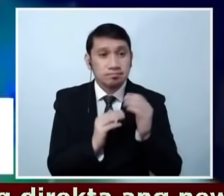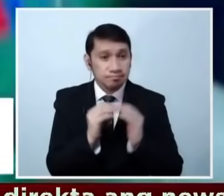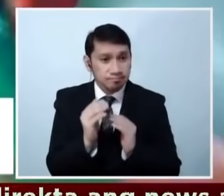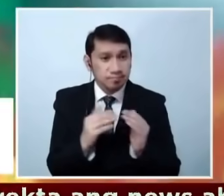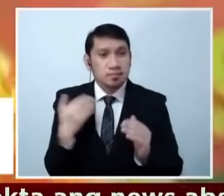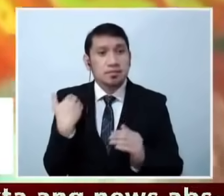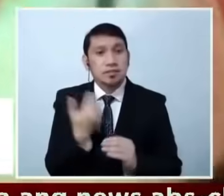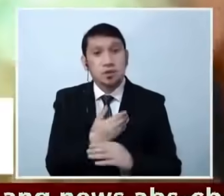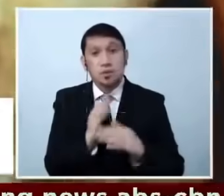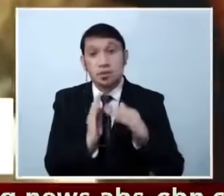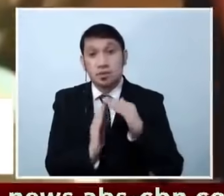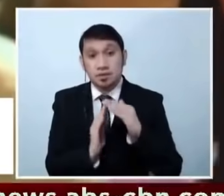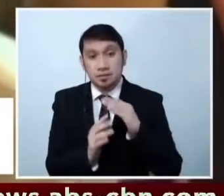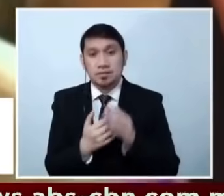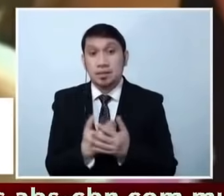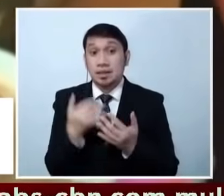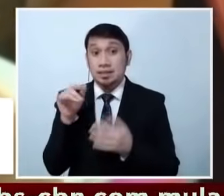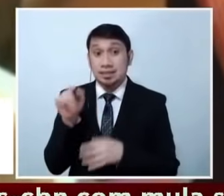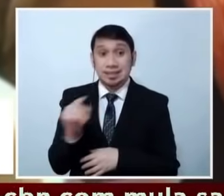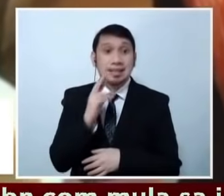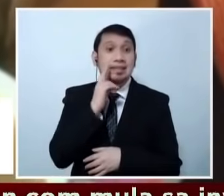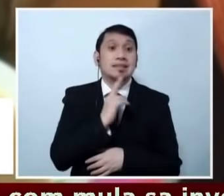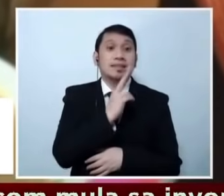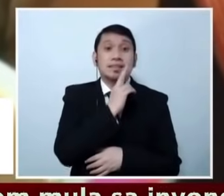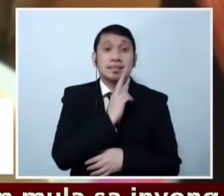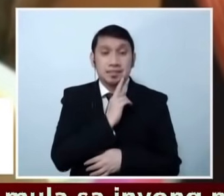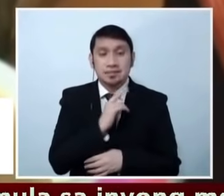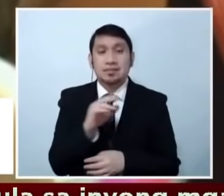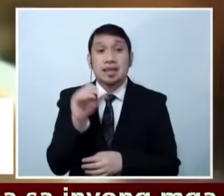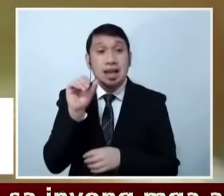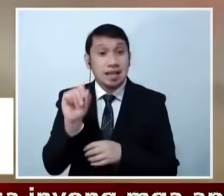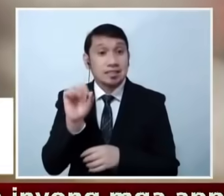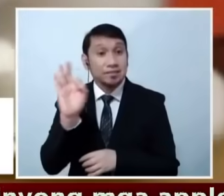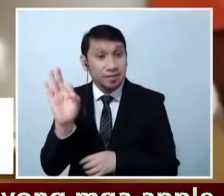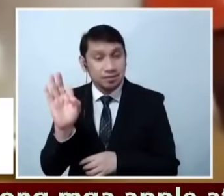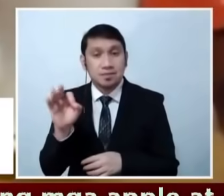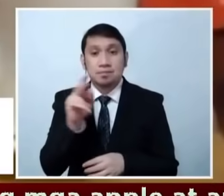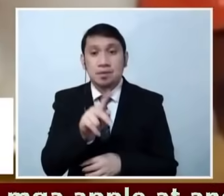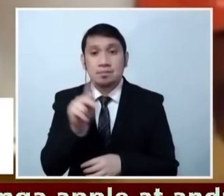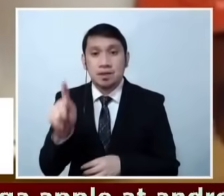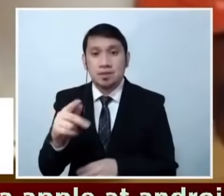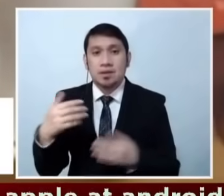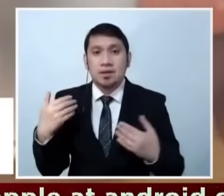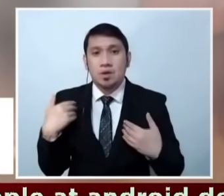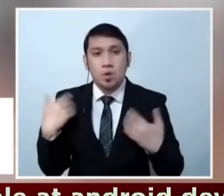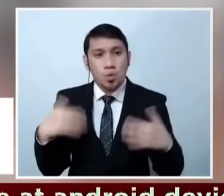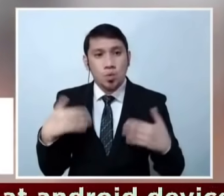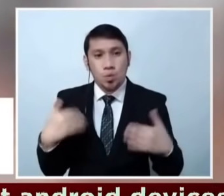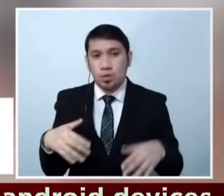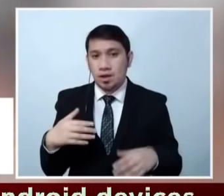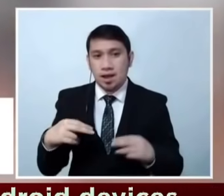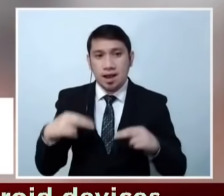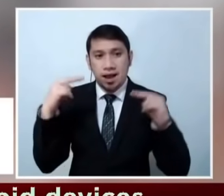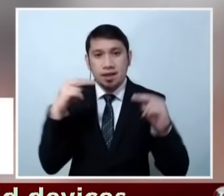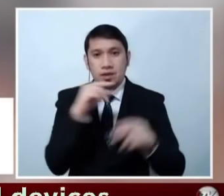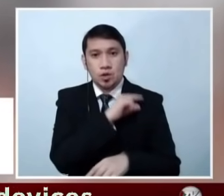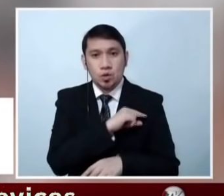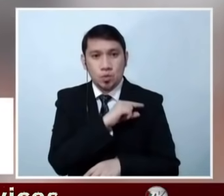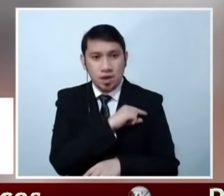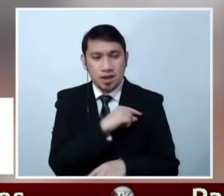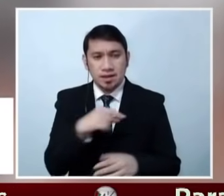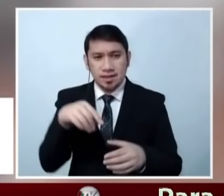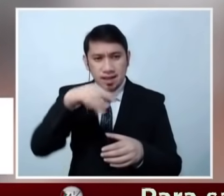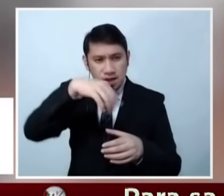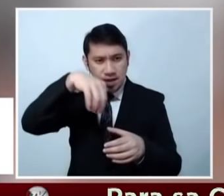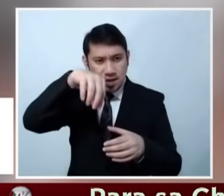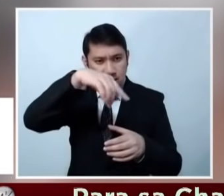customers. Habang sa isang restaurant sa lungsod ng San Fernando, to the highest level ang tsokolating Batirol na ginawang smoothie. May